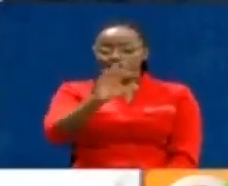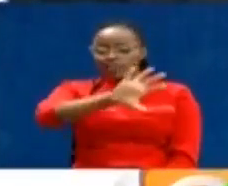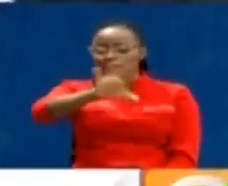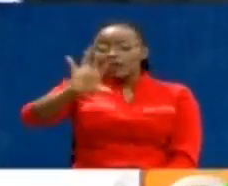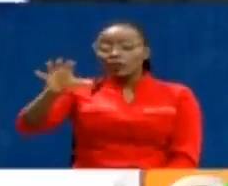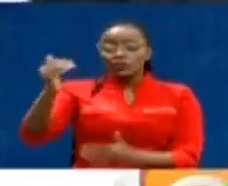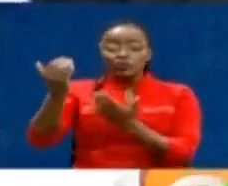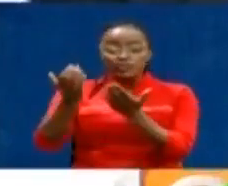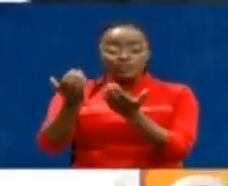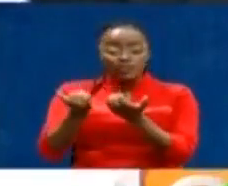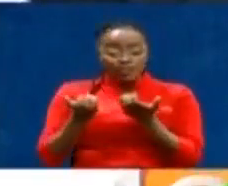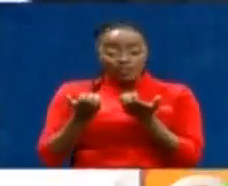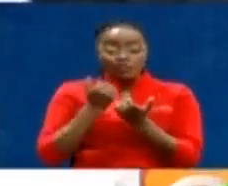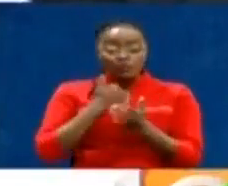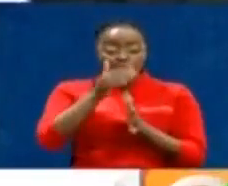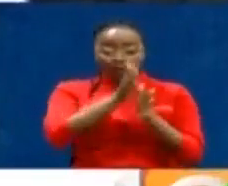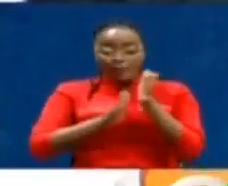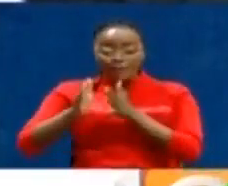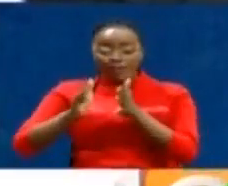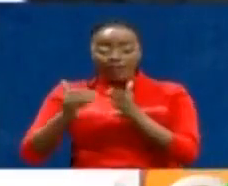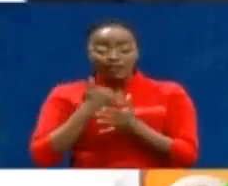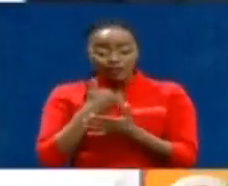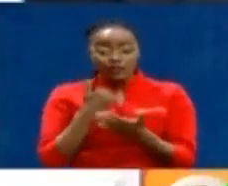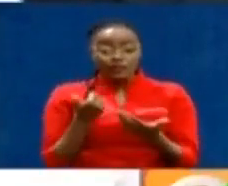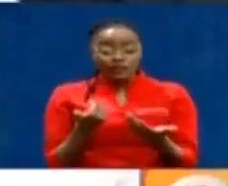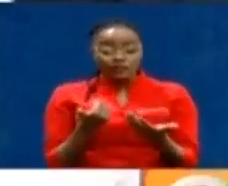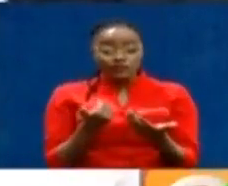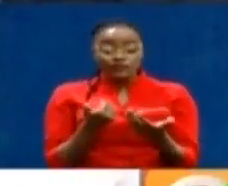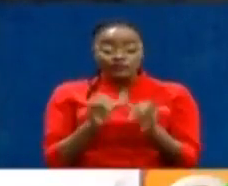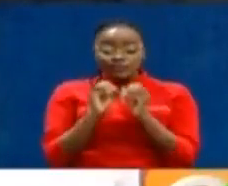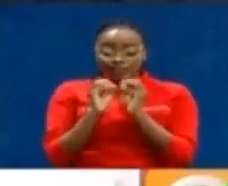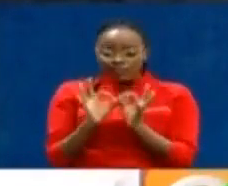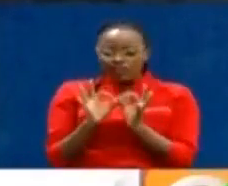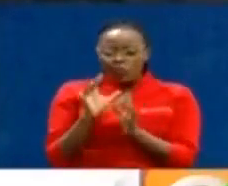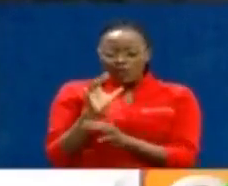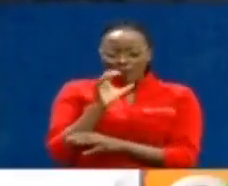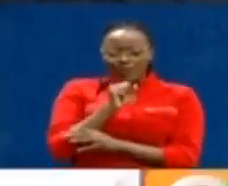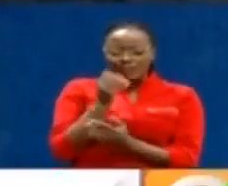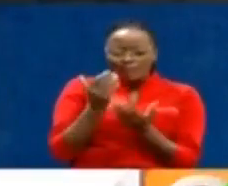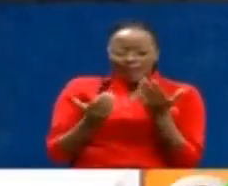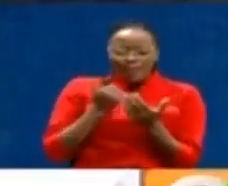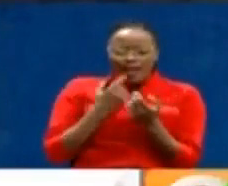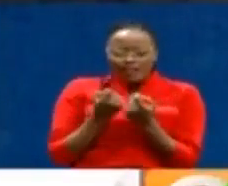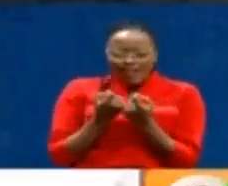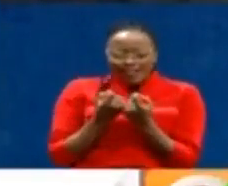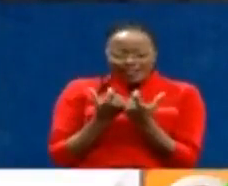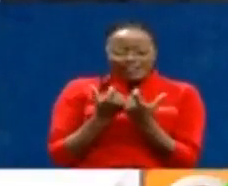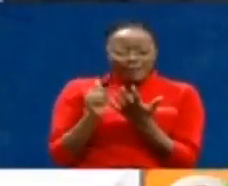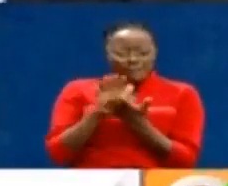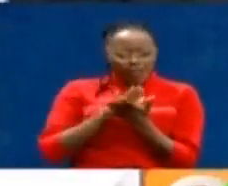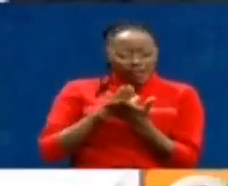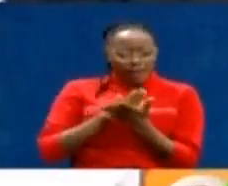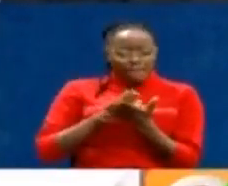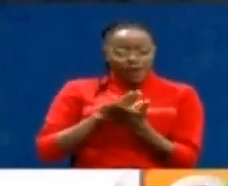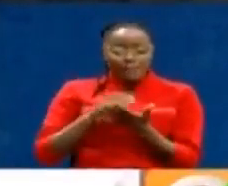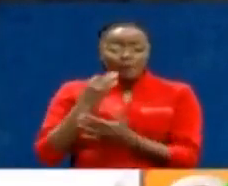ilikuwa inatakiwa iweke mikakati, ikiwa itakosa sana angalau wawe na vitanda vya kulalia